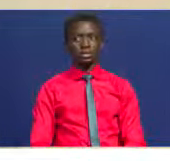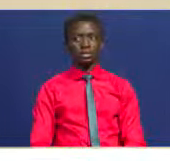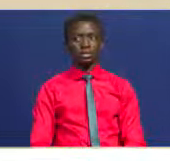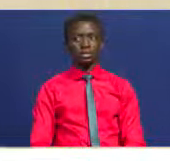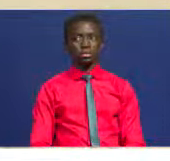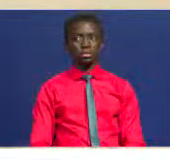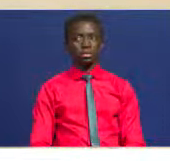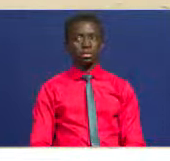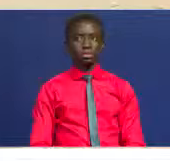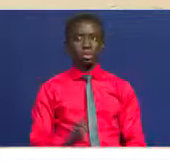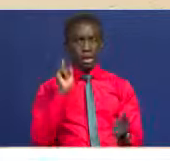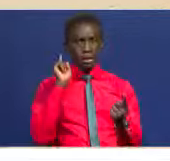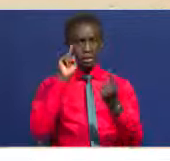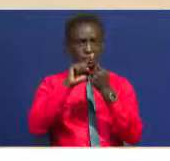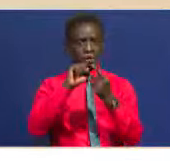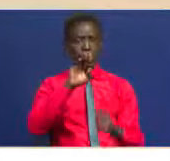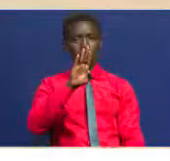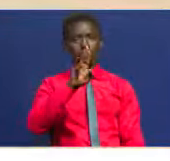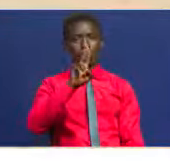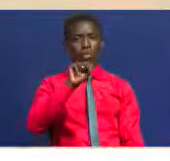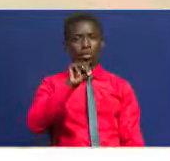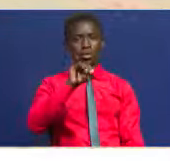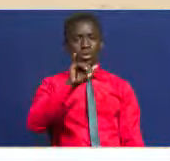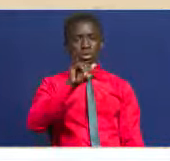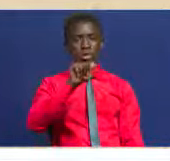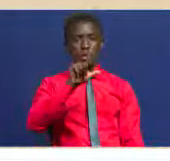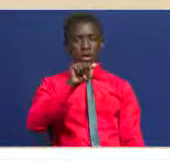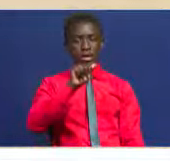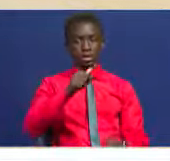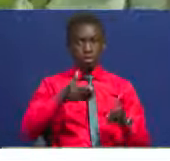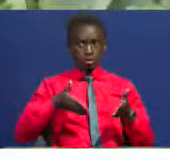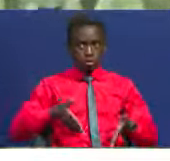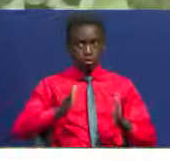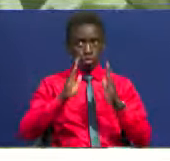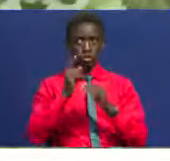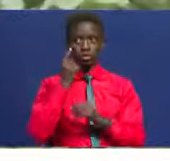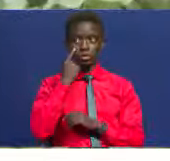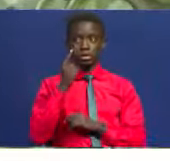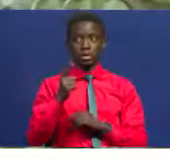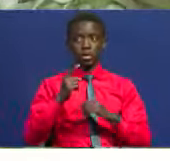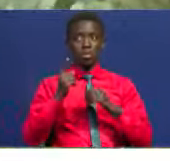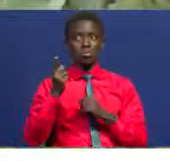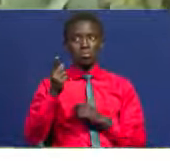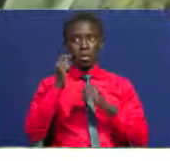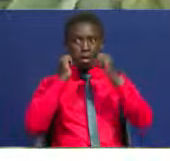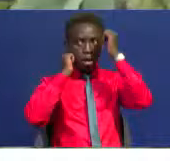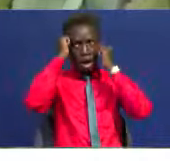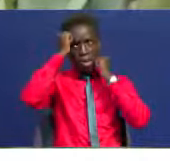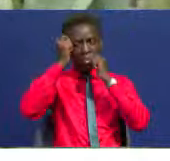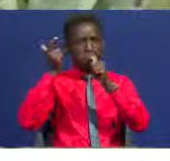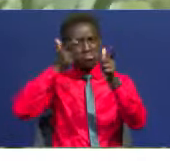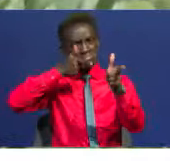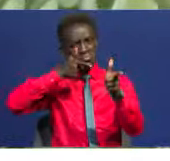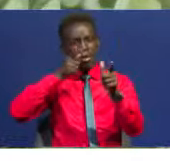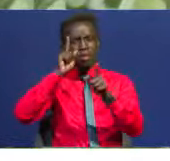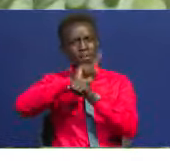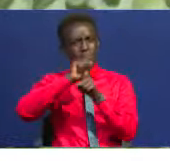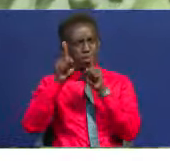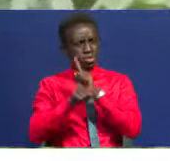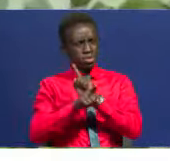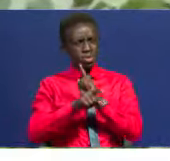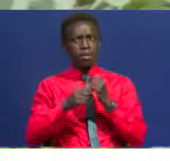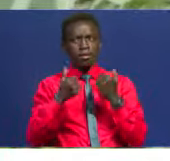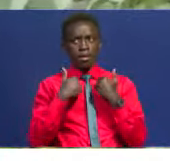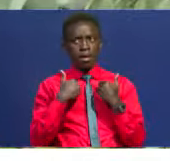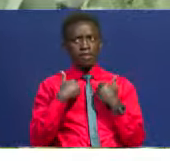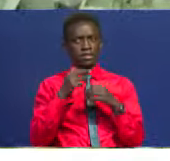hadi barabara ya Bunyala, maafisa hao waliokuwa wamevalia sare rasmi walishika doria wakiwa na silaha zao kikamilifu